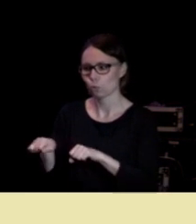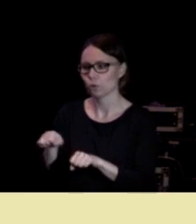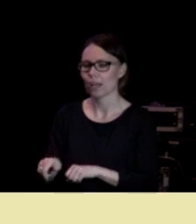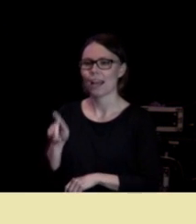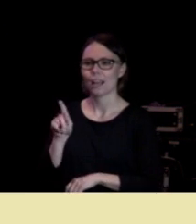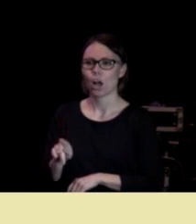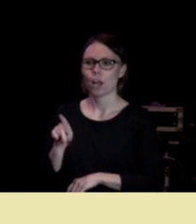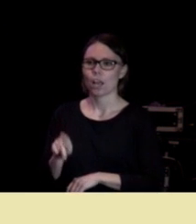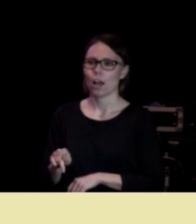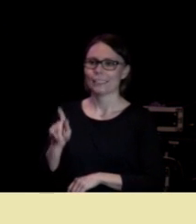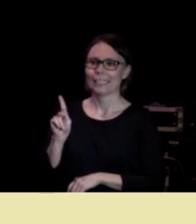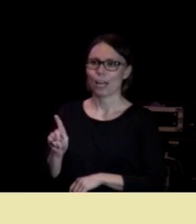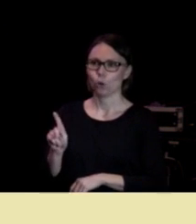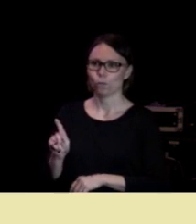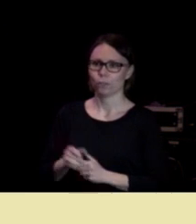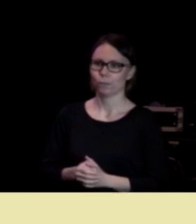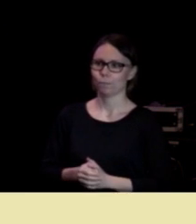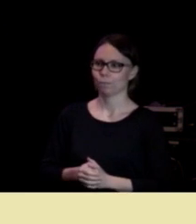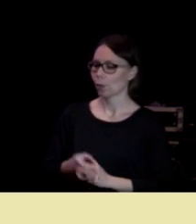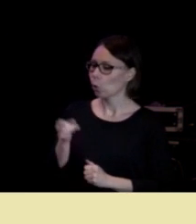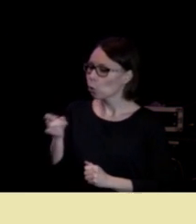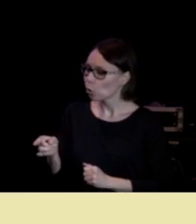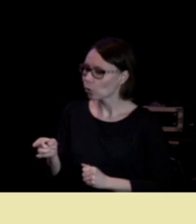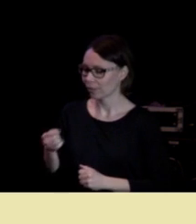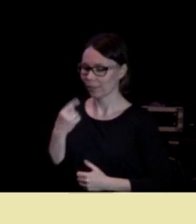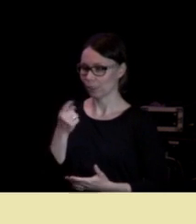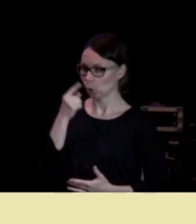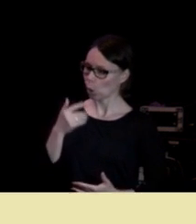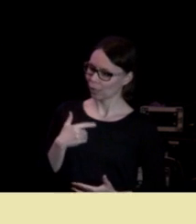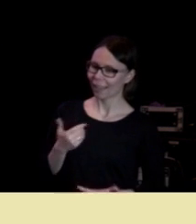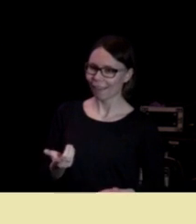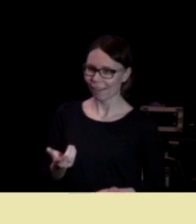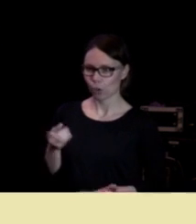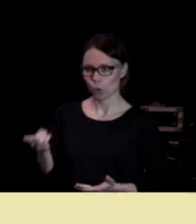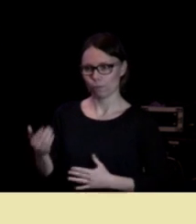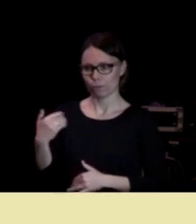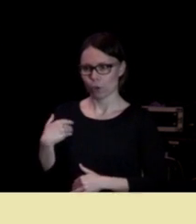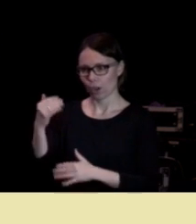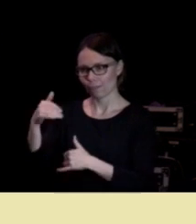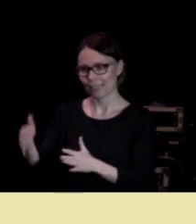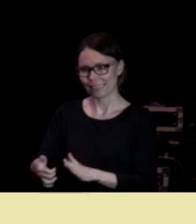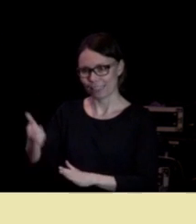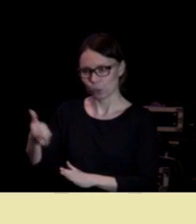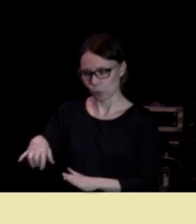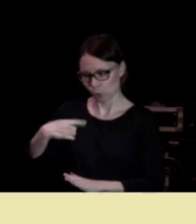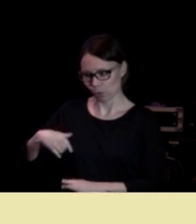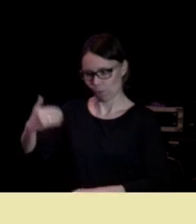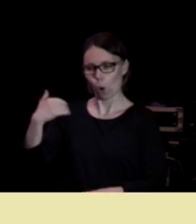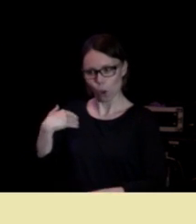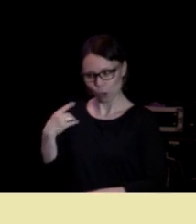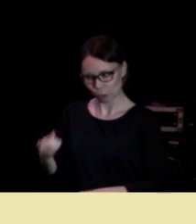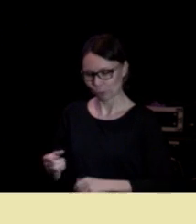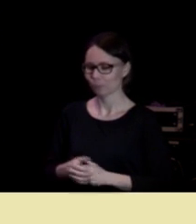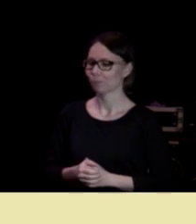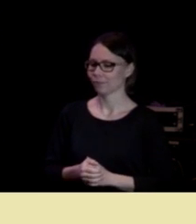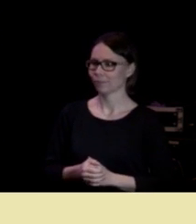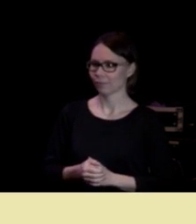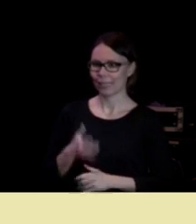Kjerulf. Hun, jeg kan si det med en viss stolthet, at hun har vært avdelingsdirektør hos oss tidligere